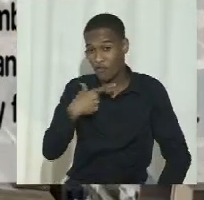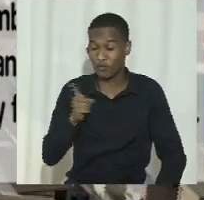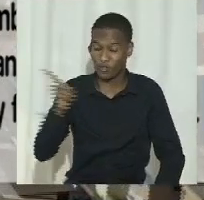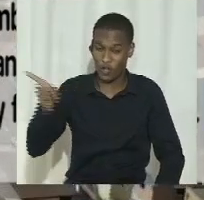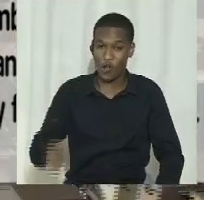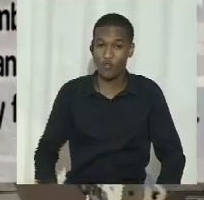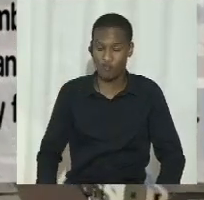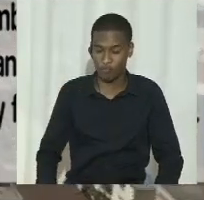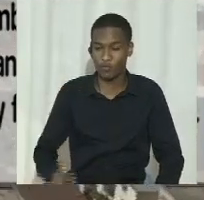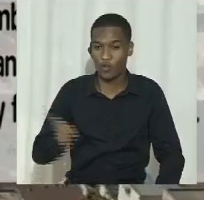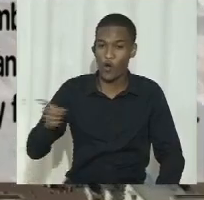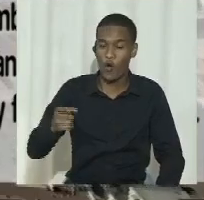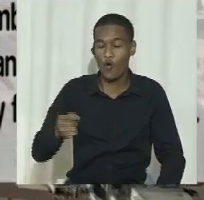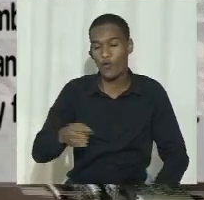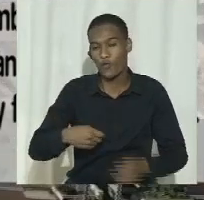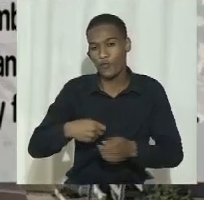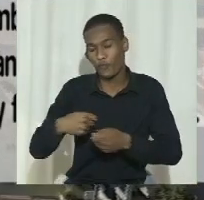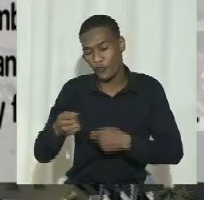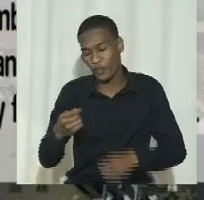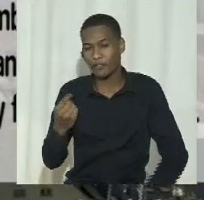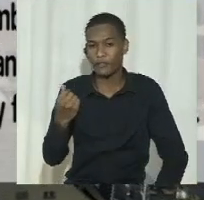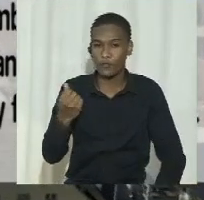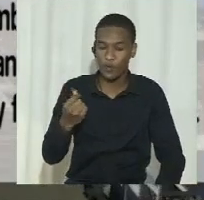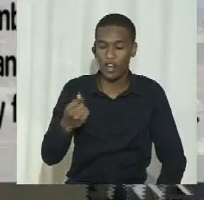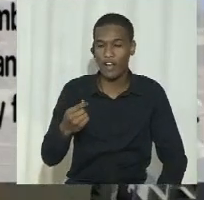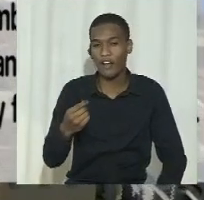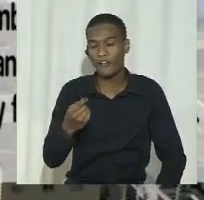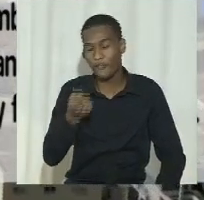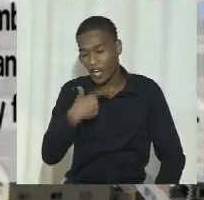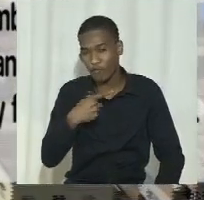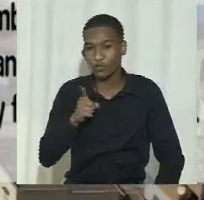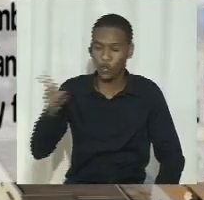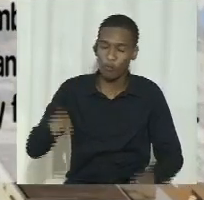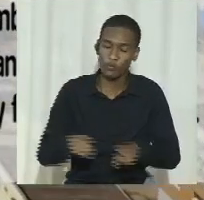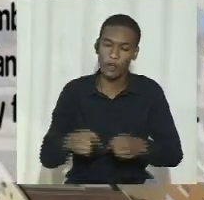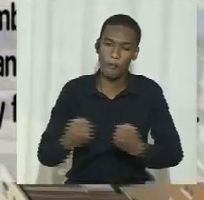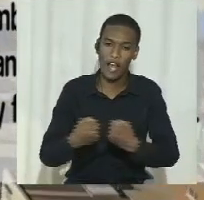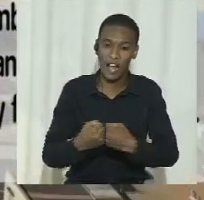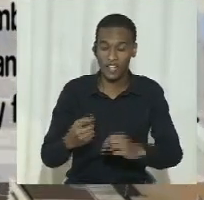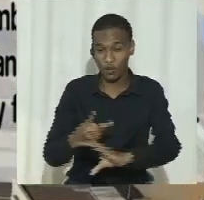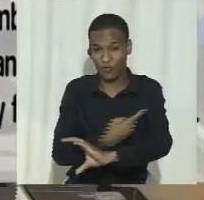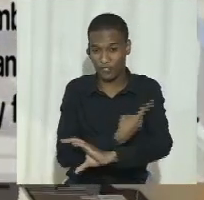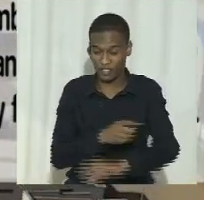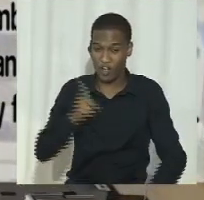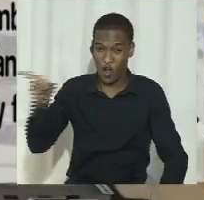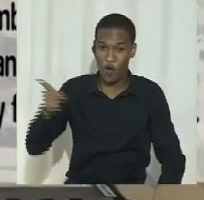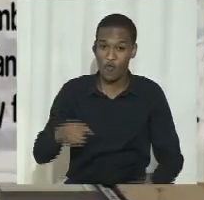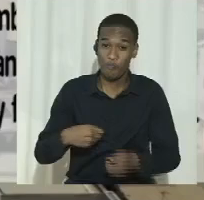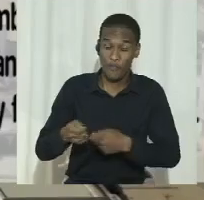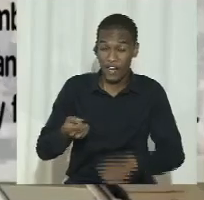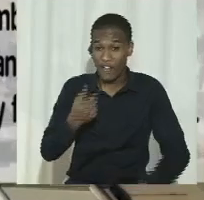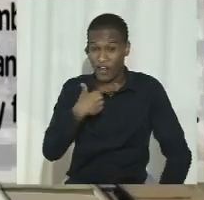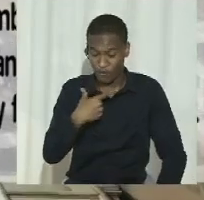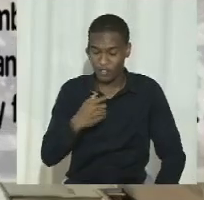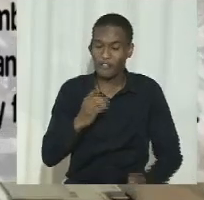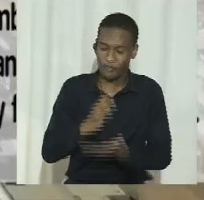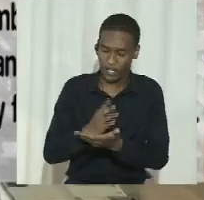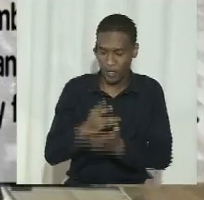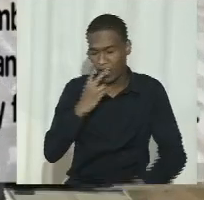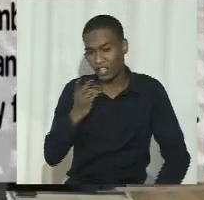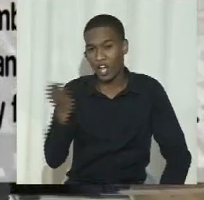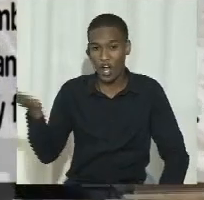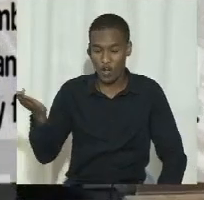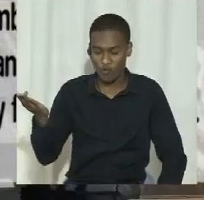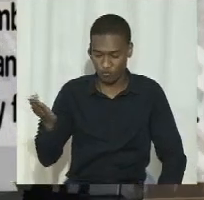ny famerana ny vidim-panafody natao hiadiana amin'ny COVID-19 izay amidin'ireo farmasia ka ampahafantarina